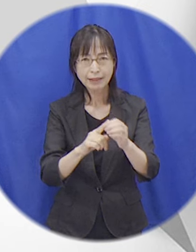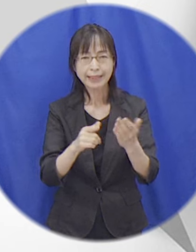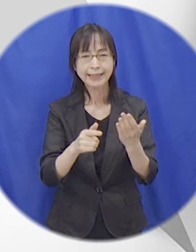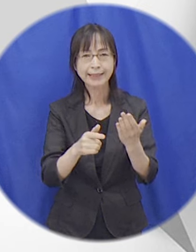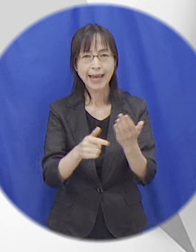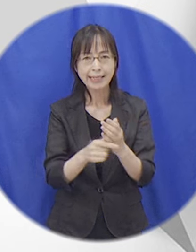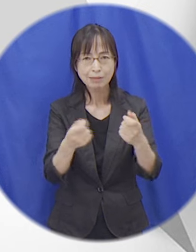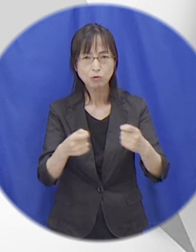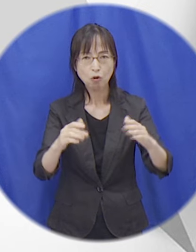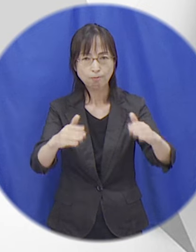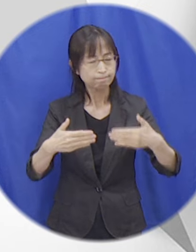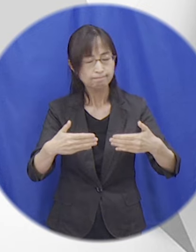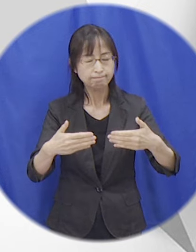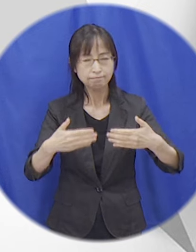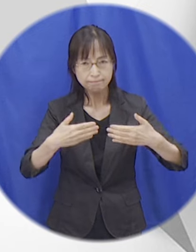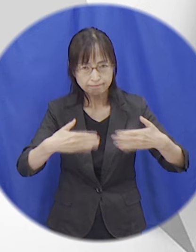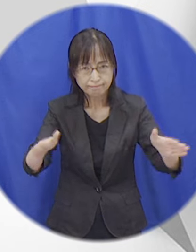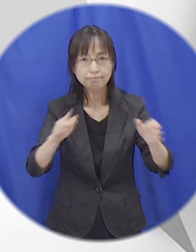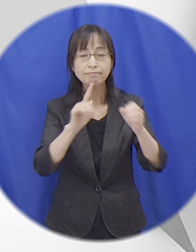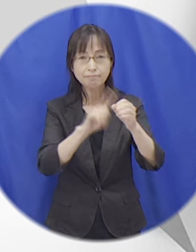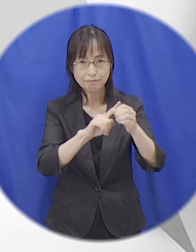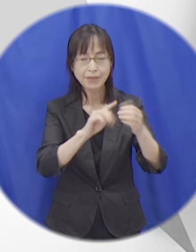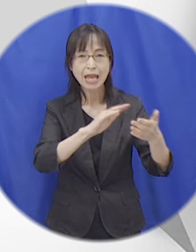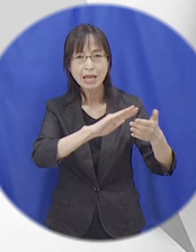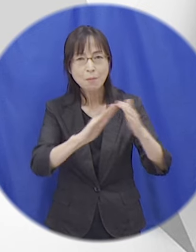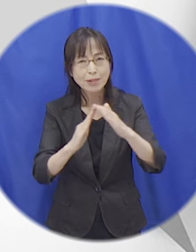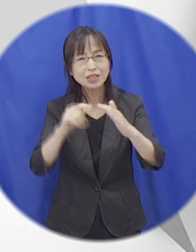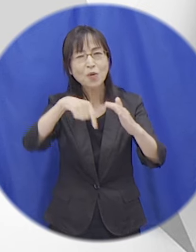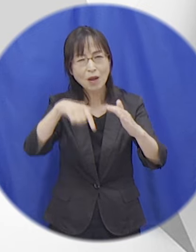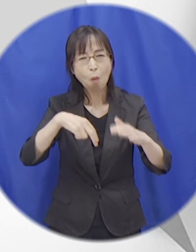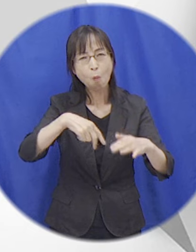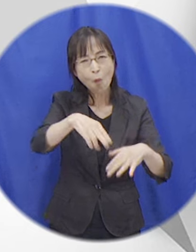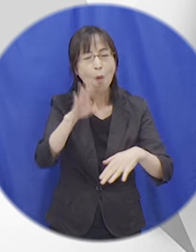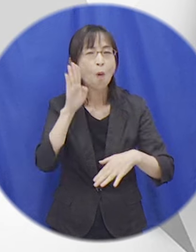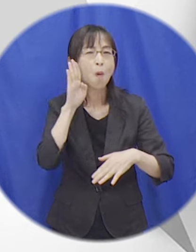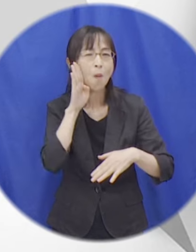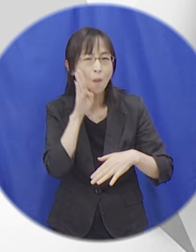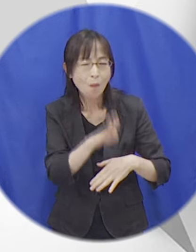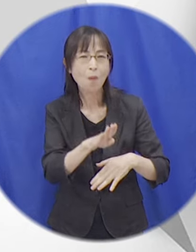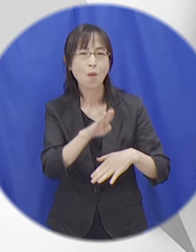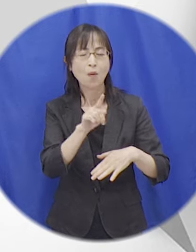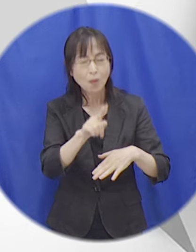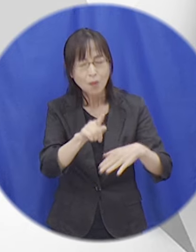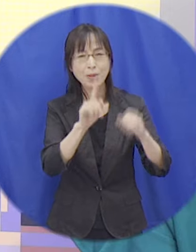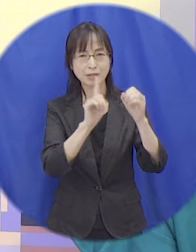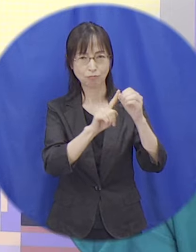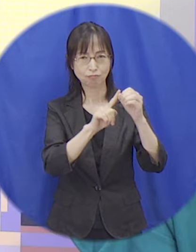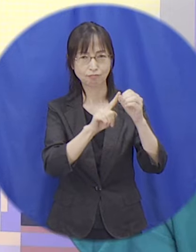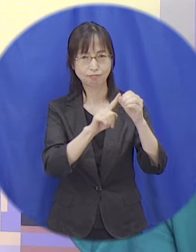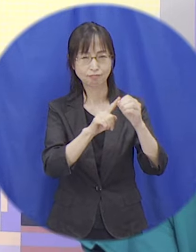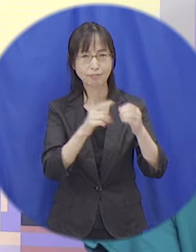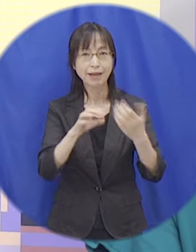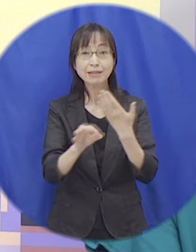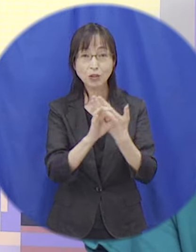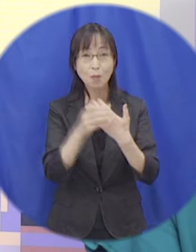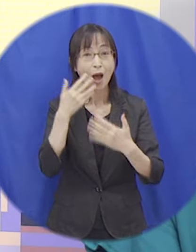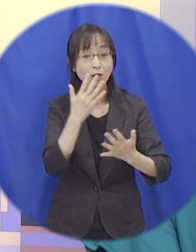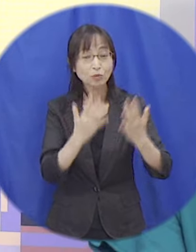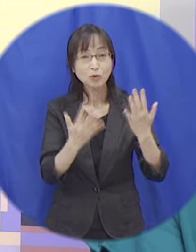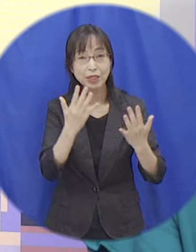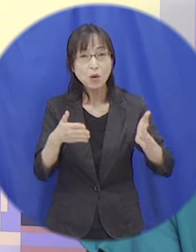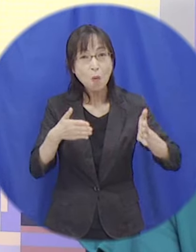の脱却を図るため、街の中を歩きやすく向上させるものになります。 はい、 例えばそのグリーン踊りの歩行者